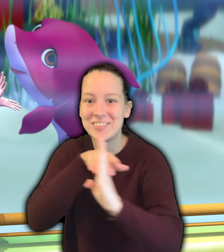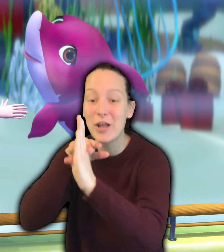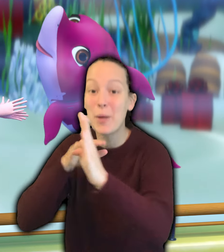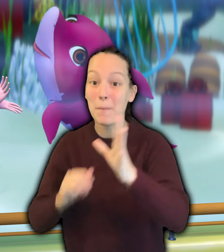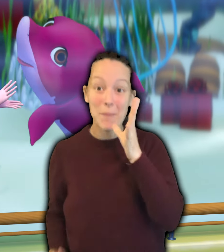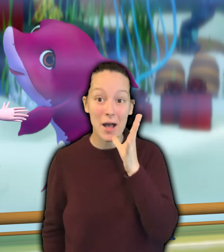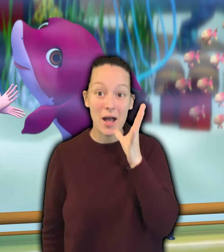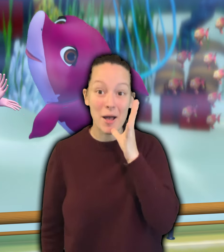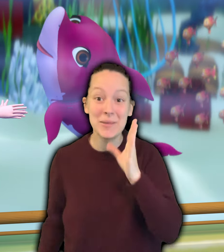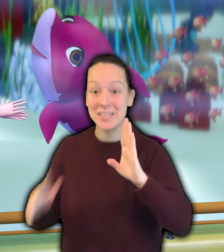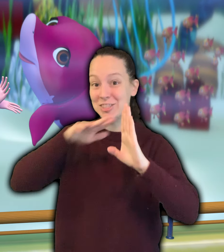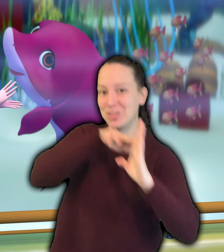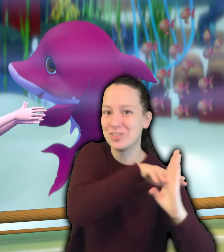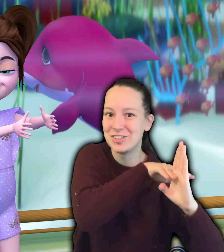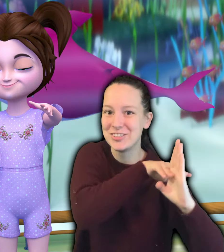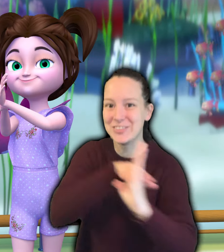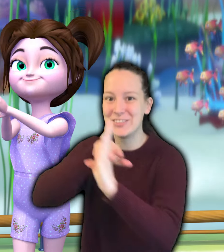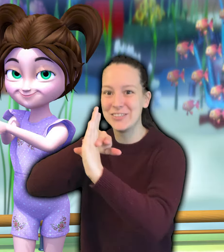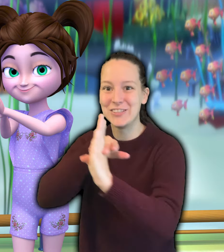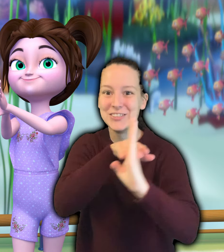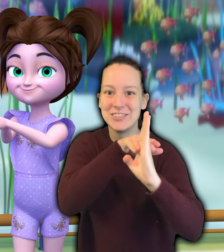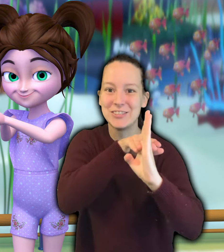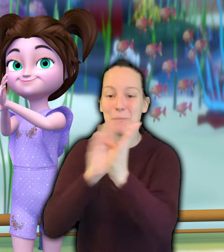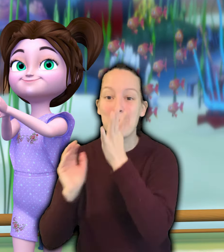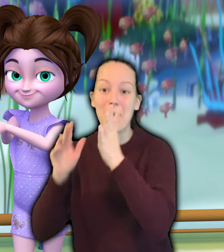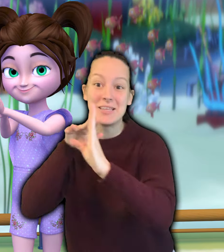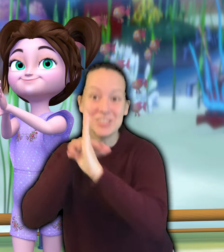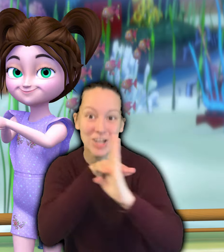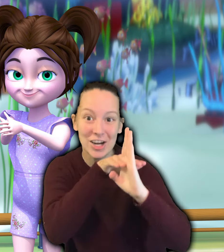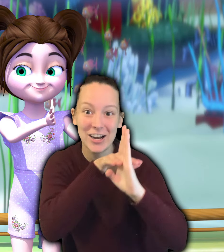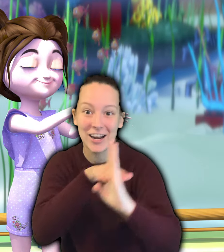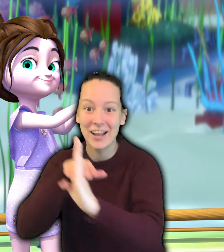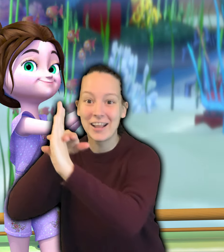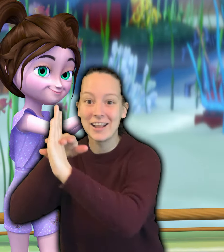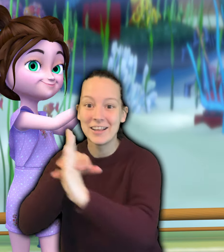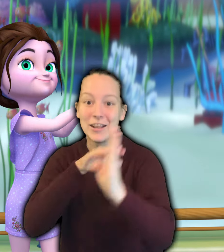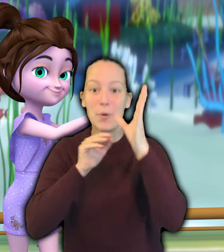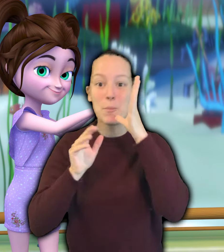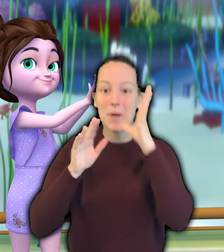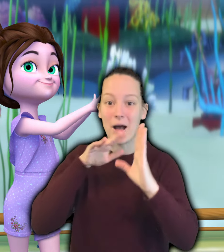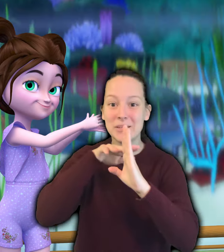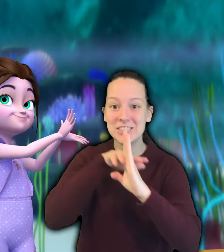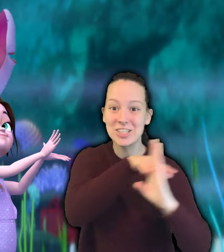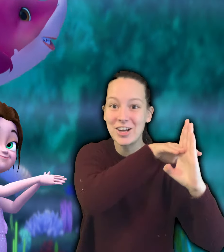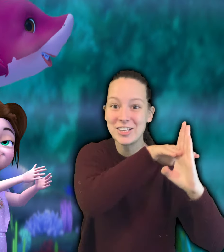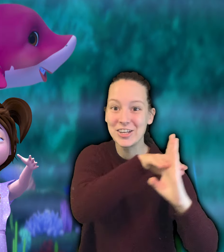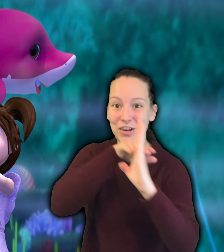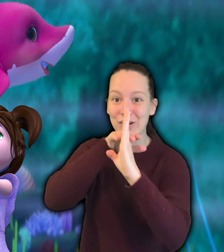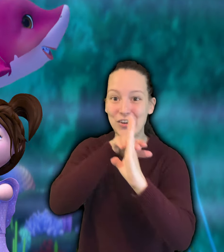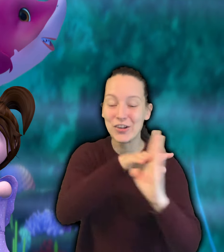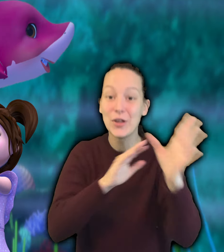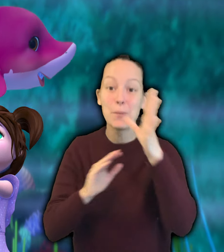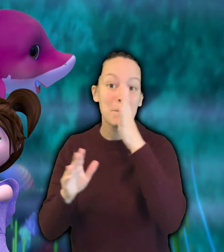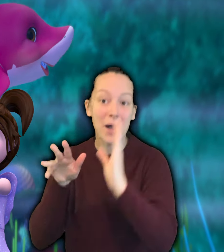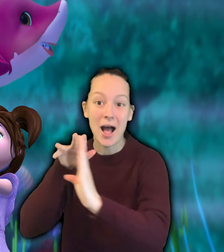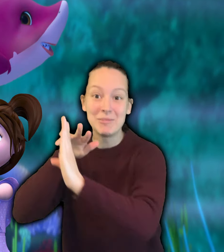ザメママざめママざめママざめ